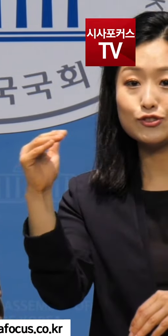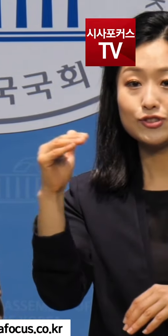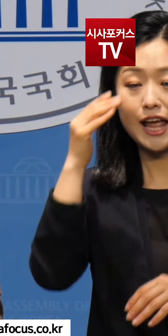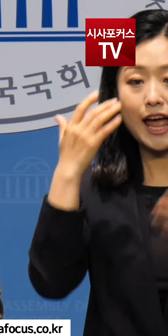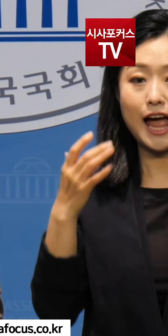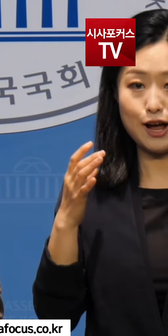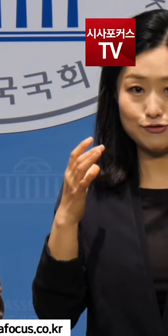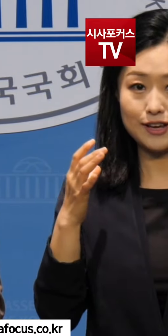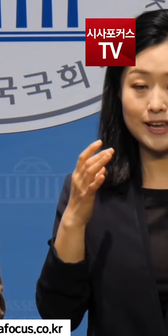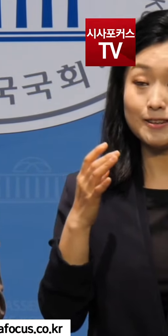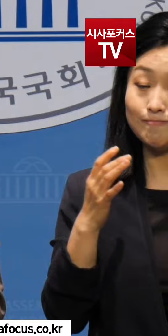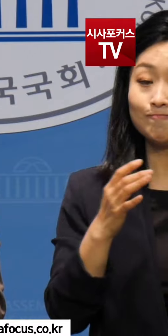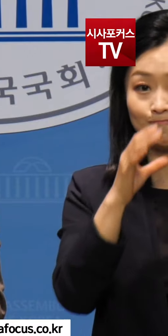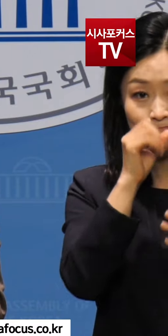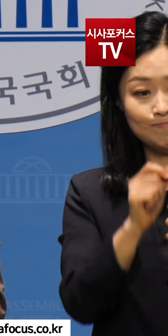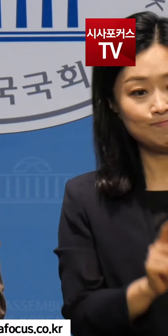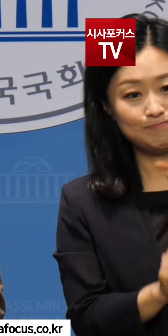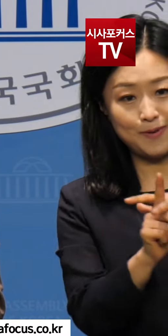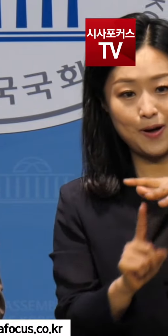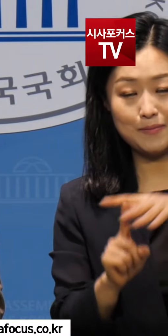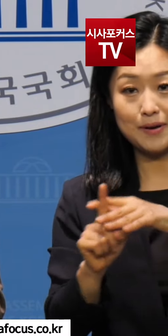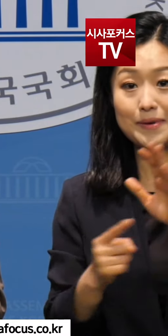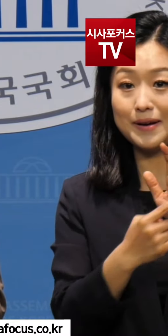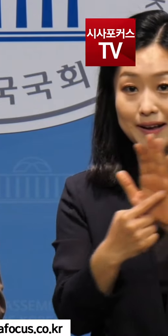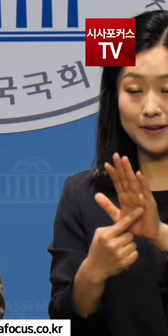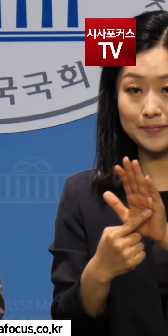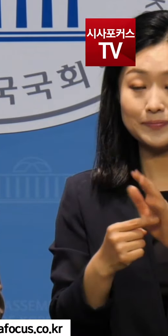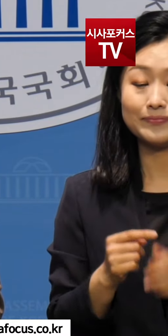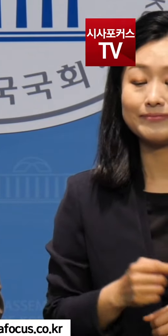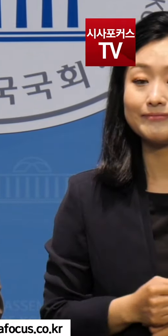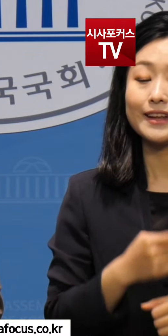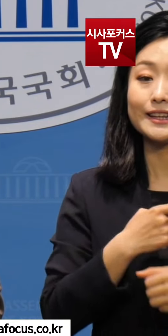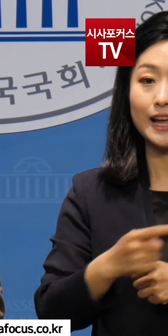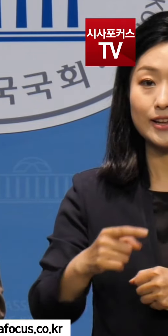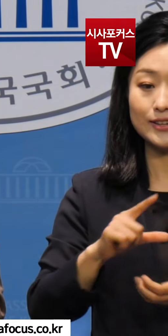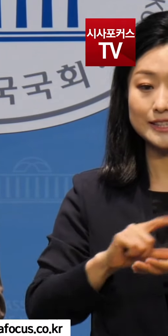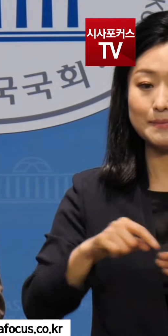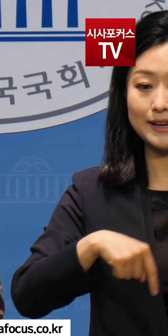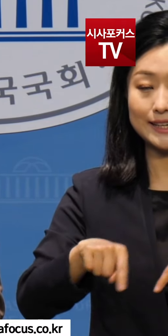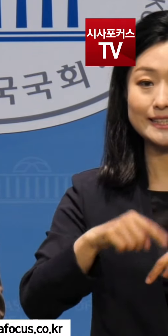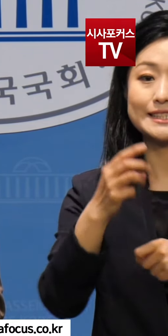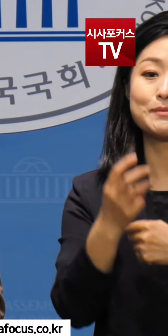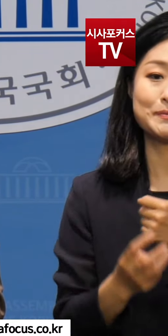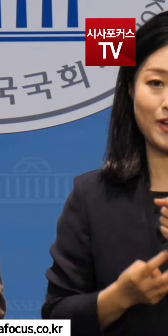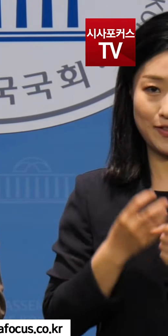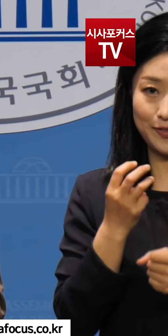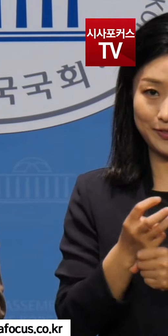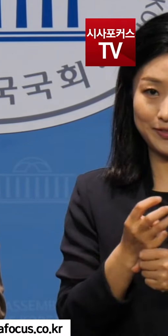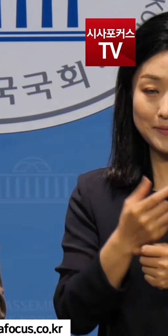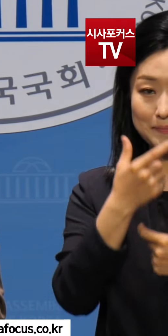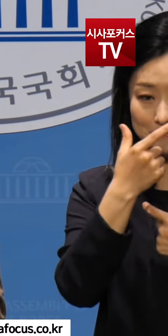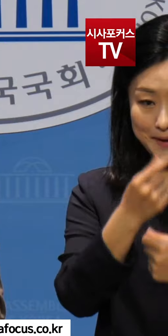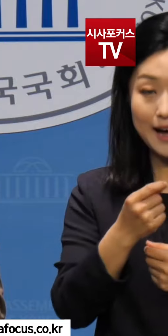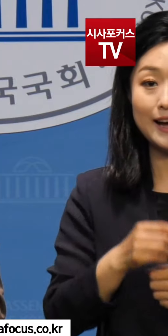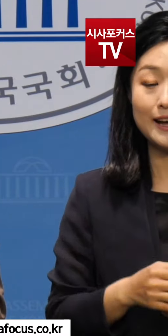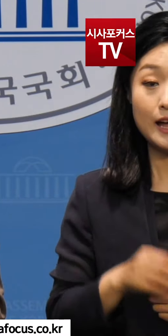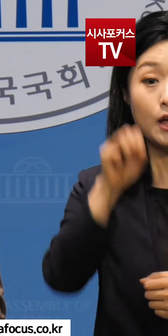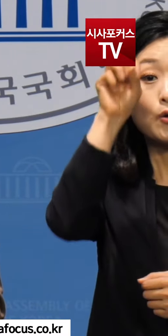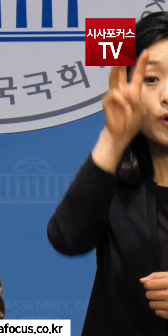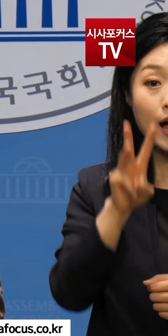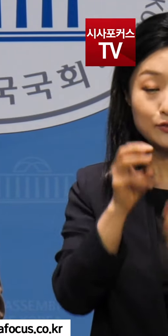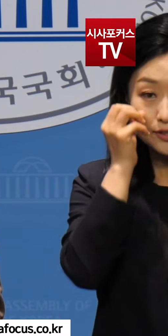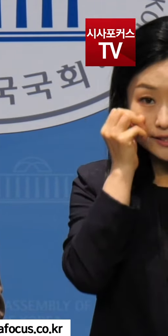이끌어가겠다는 말씀드립니다. 내년이면 지방자치 30년을 맞이하고 광주는 새로운 지방자치